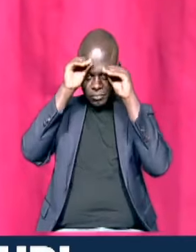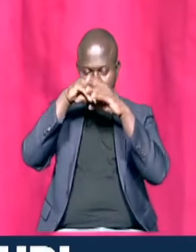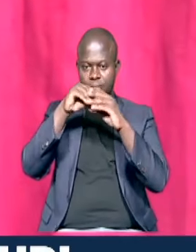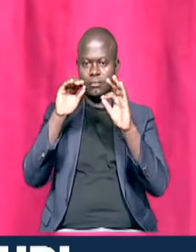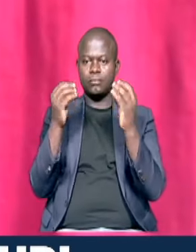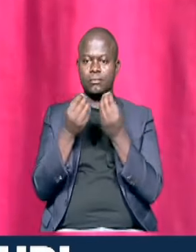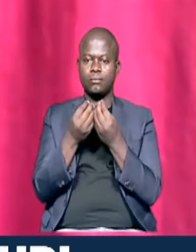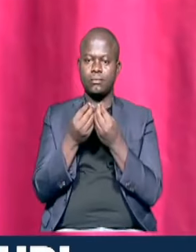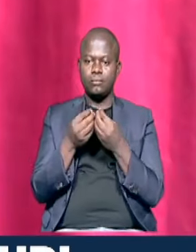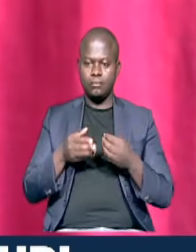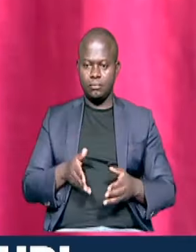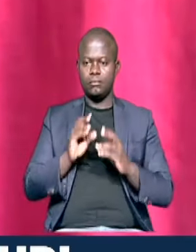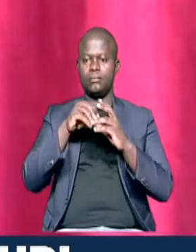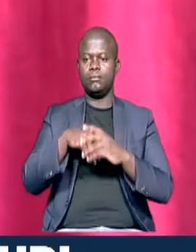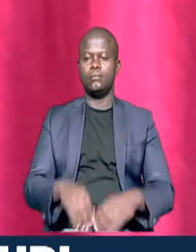muryango ukomokamo